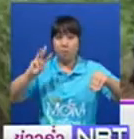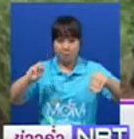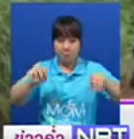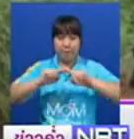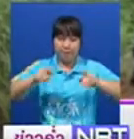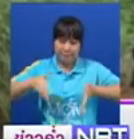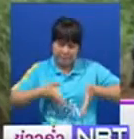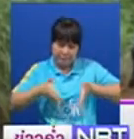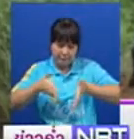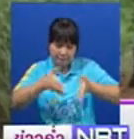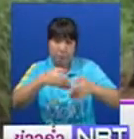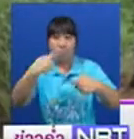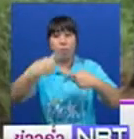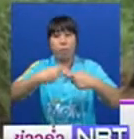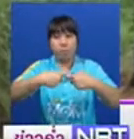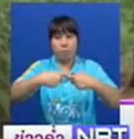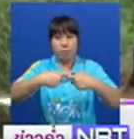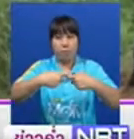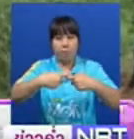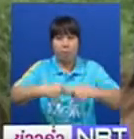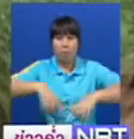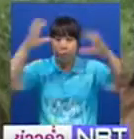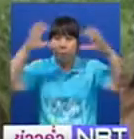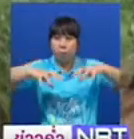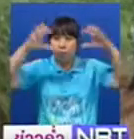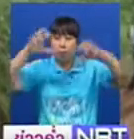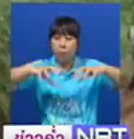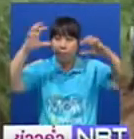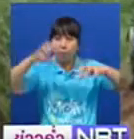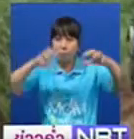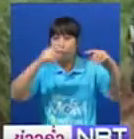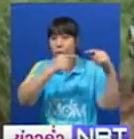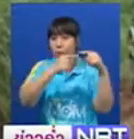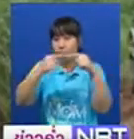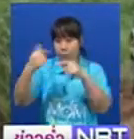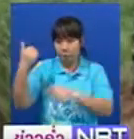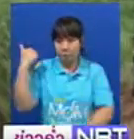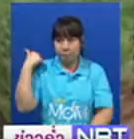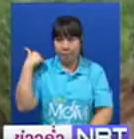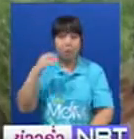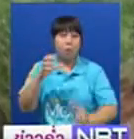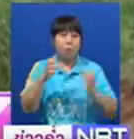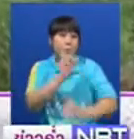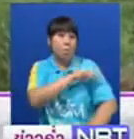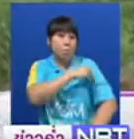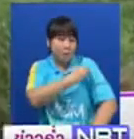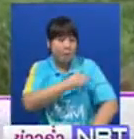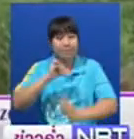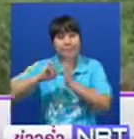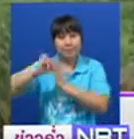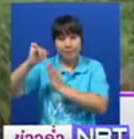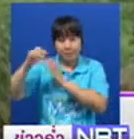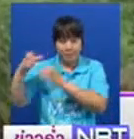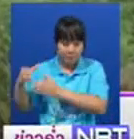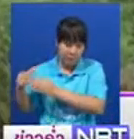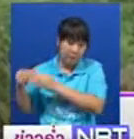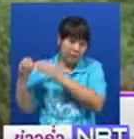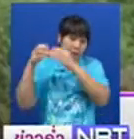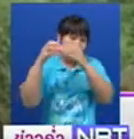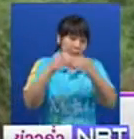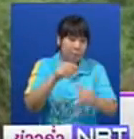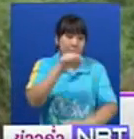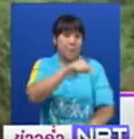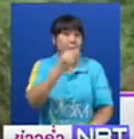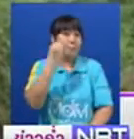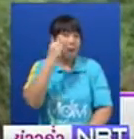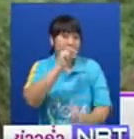ทางก็เป็นไปด้วยความยากลำบากจากที่ฝนยังคงตกมาอย่างต่อเนื่องทีมแพทย์จากจังหวัดเชียงใหม่ที่จะเดินทางเข้าไปยังพื้นที่บ้านนาด